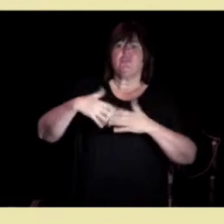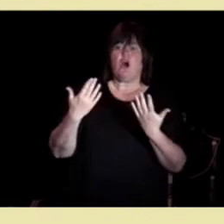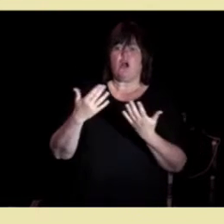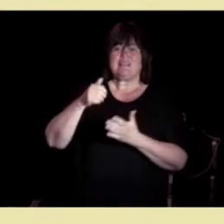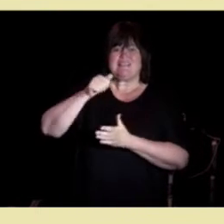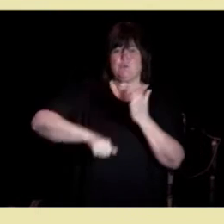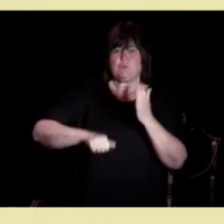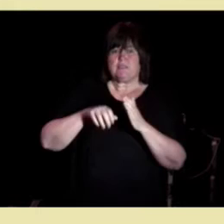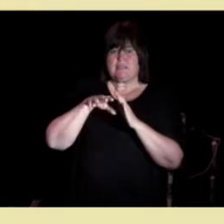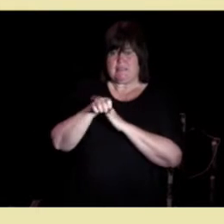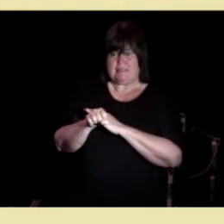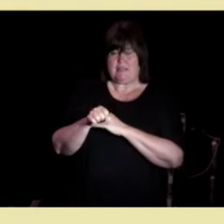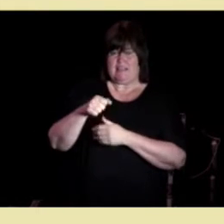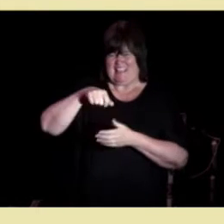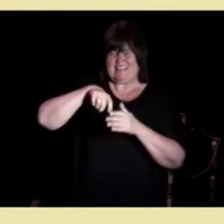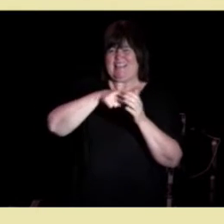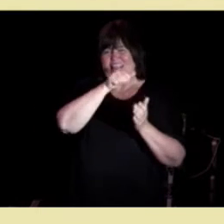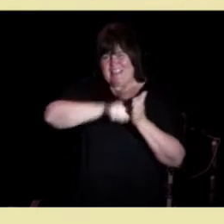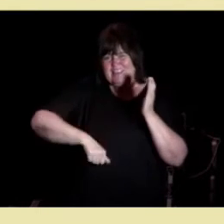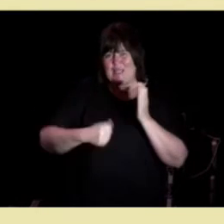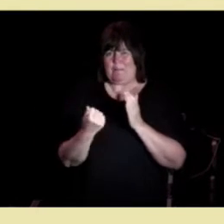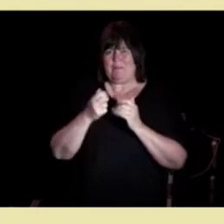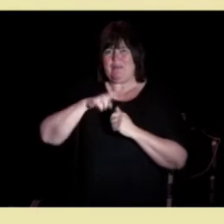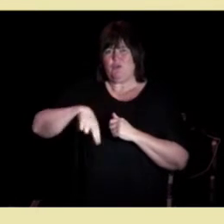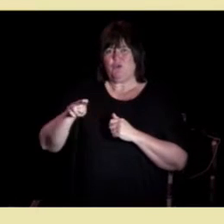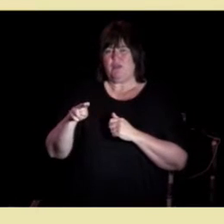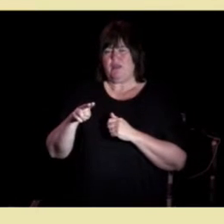perioden 2011-2013.